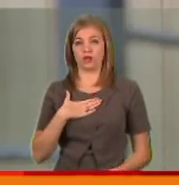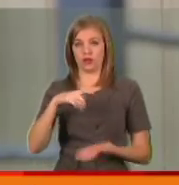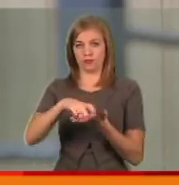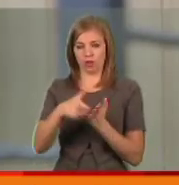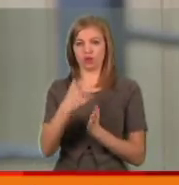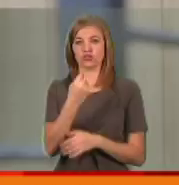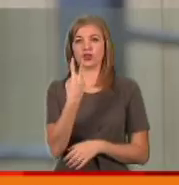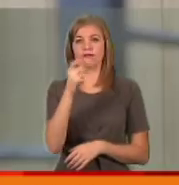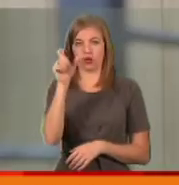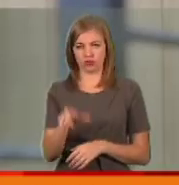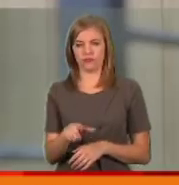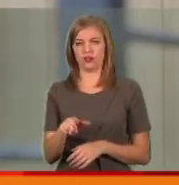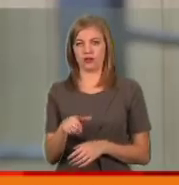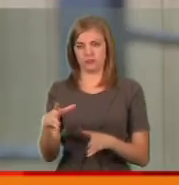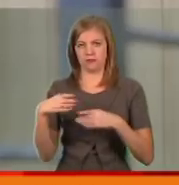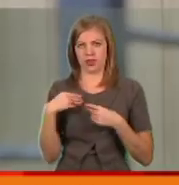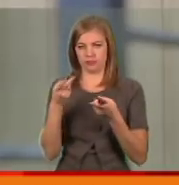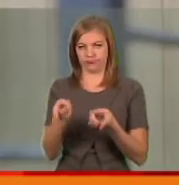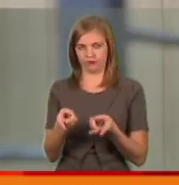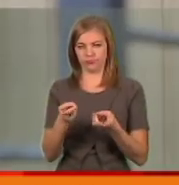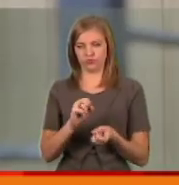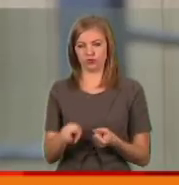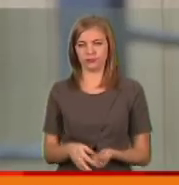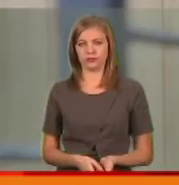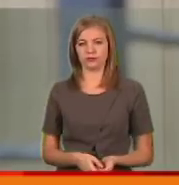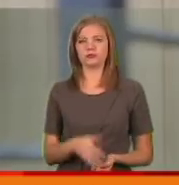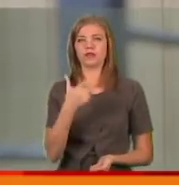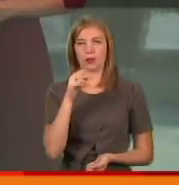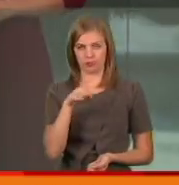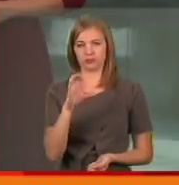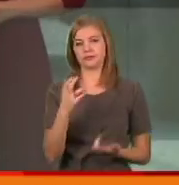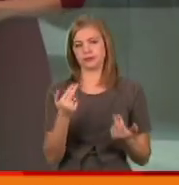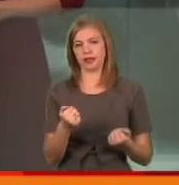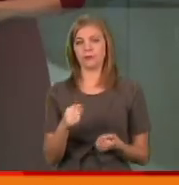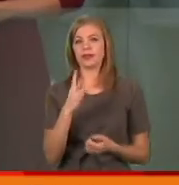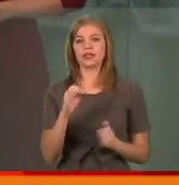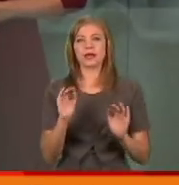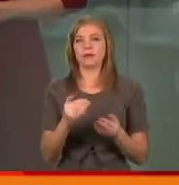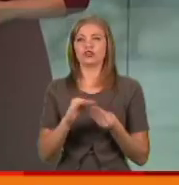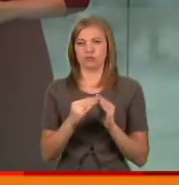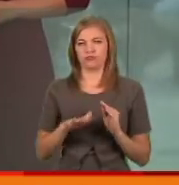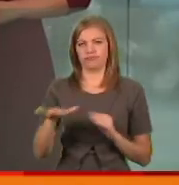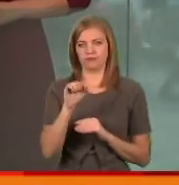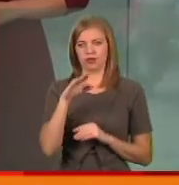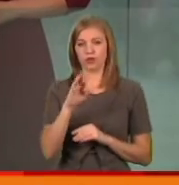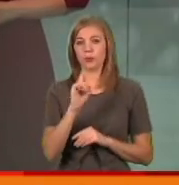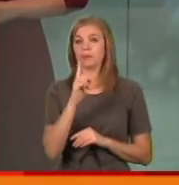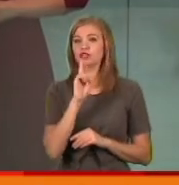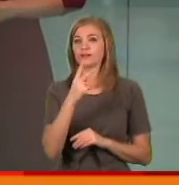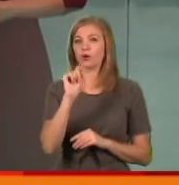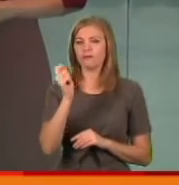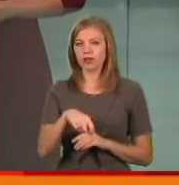ще 2 чоловіка за мною лежить. З гепатитом? Да. Не менша проблема – зона АТО. Перші 2 роки